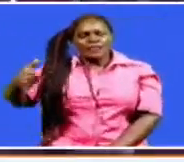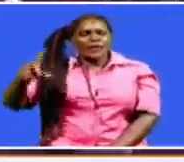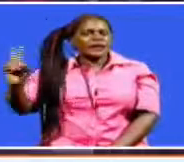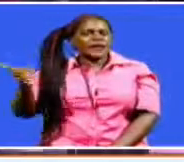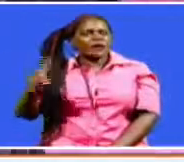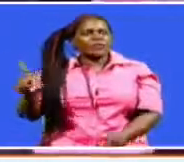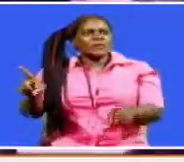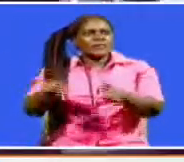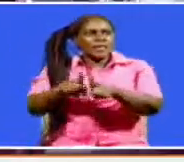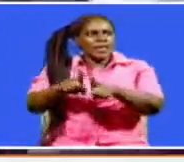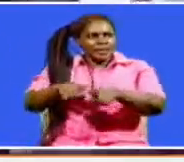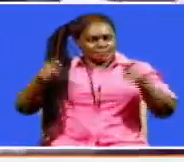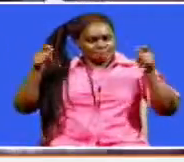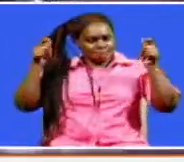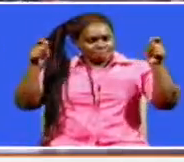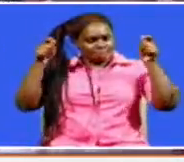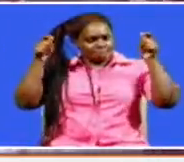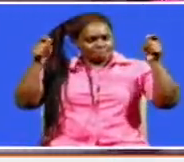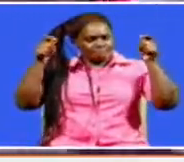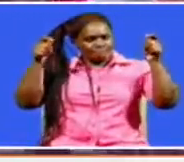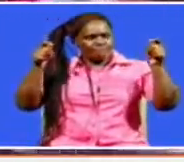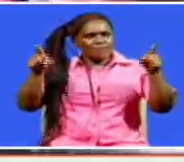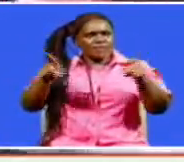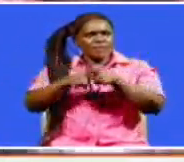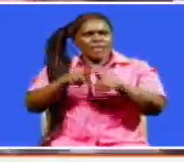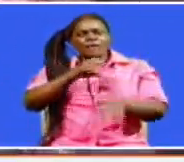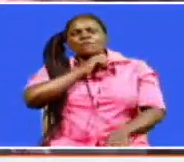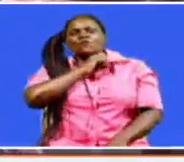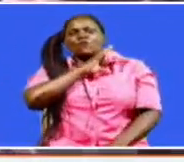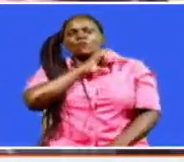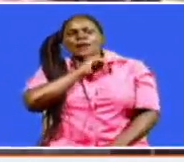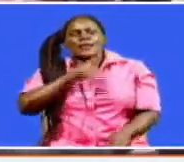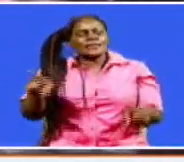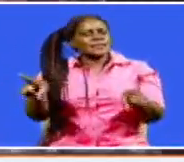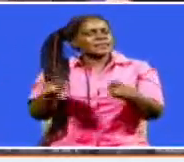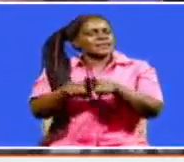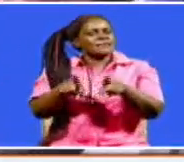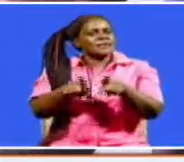ya Nairobi pia hawakubaki nyuma, pia wakiwa na malalamishi sawa.